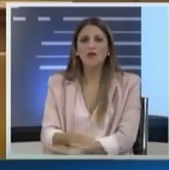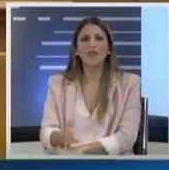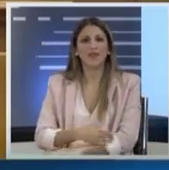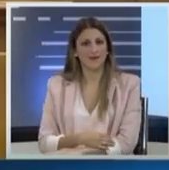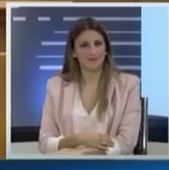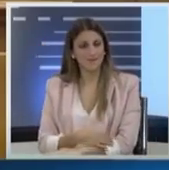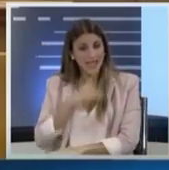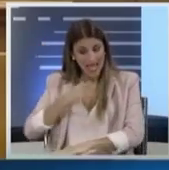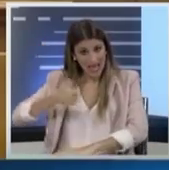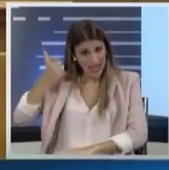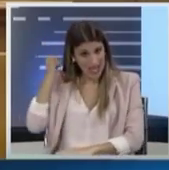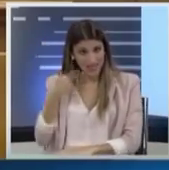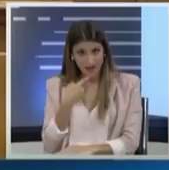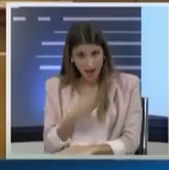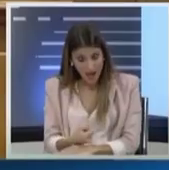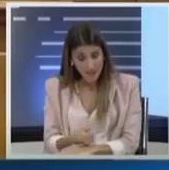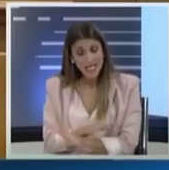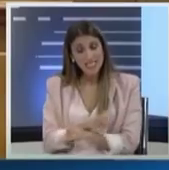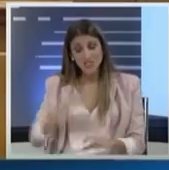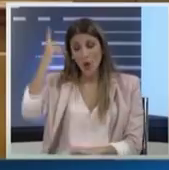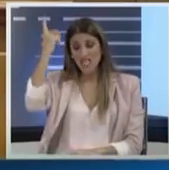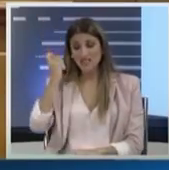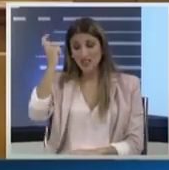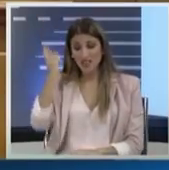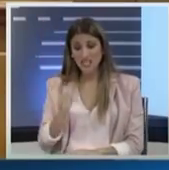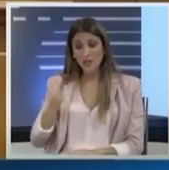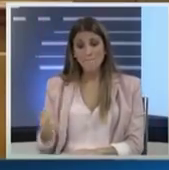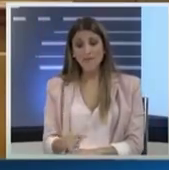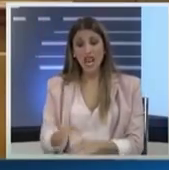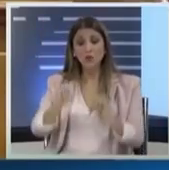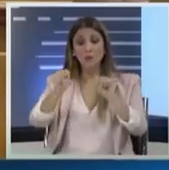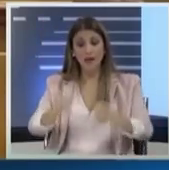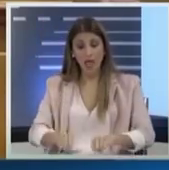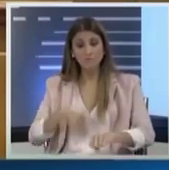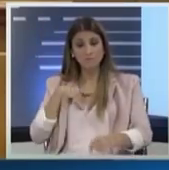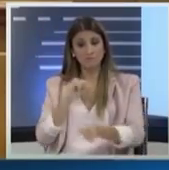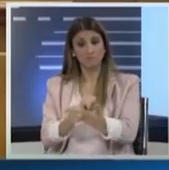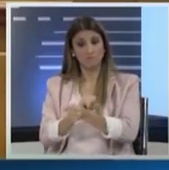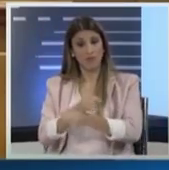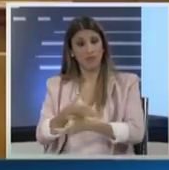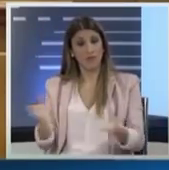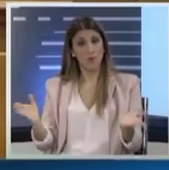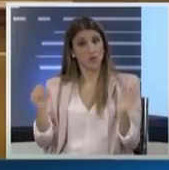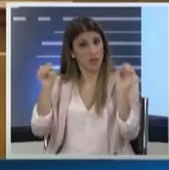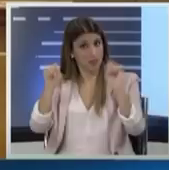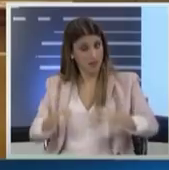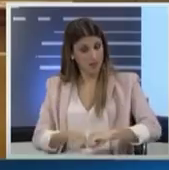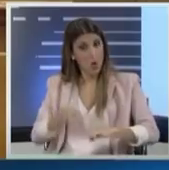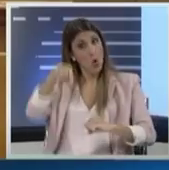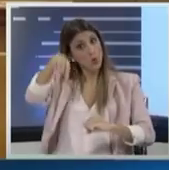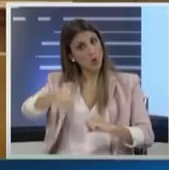χθες θεωρούσατε δεδομένη την περικοπή. Λέγατε δημόσια την δέσμευση της χώρας. Εγκαλούσατε το Μοσχοβησί.